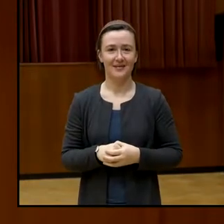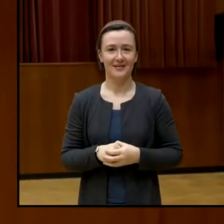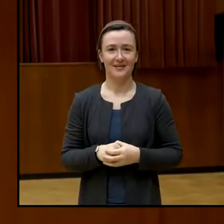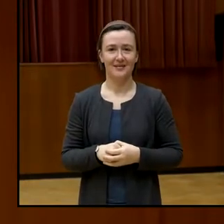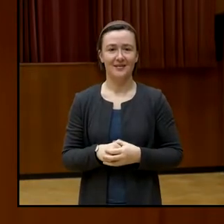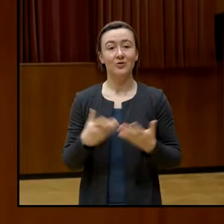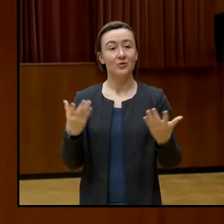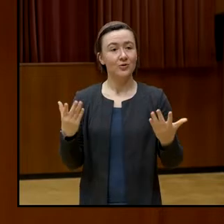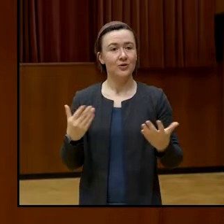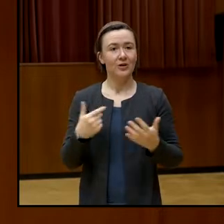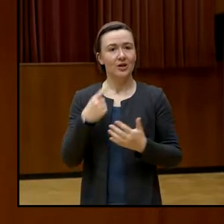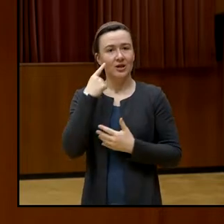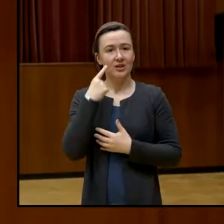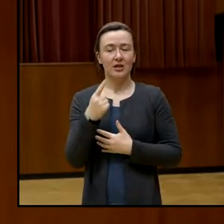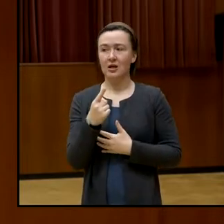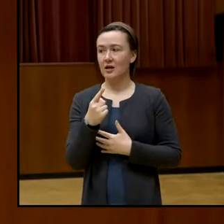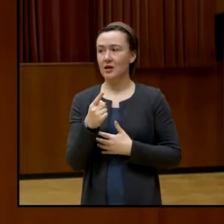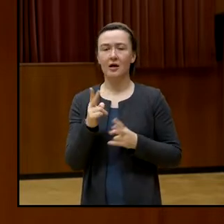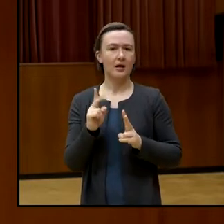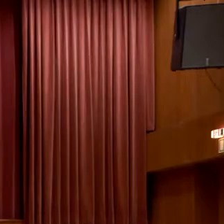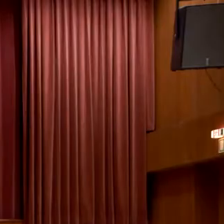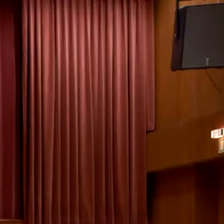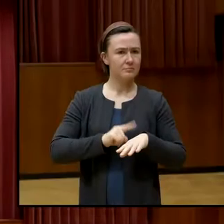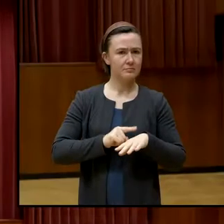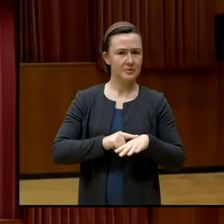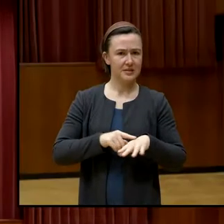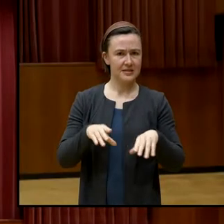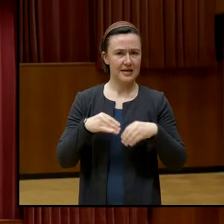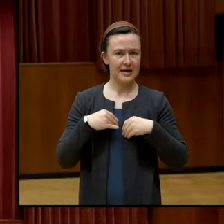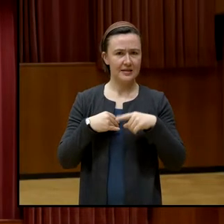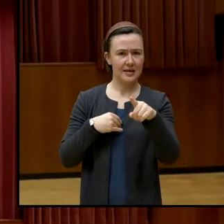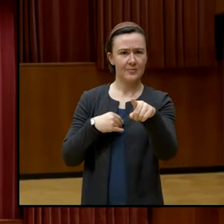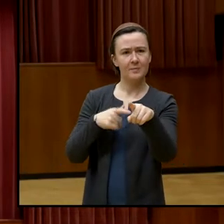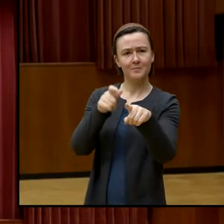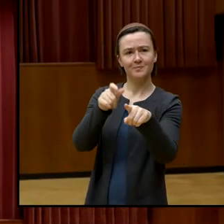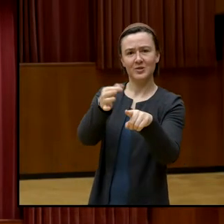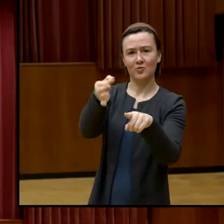Ja, ich denke, wir können uns noch ein bisschen Zeit nehmen. Genau.